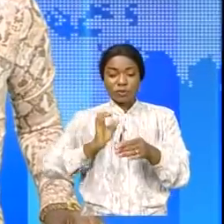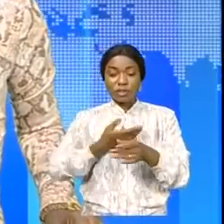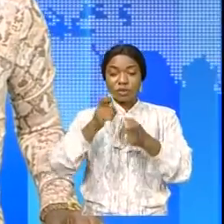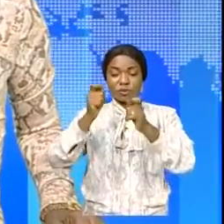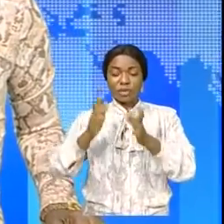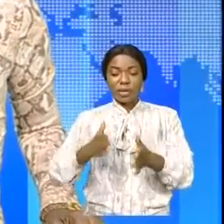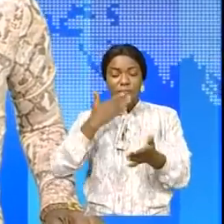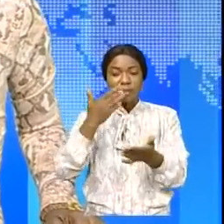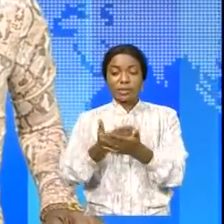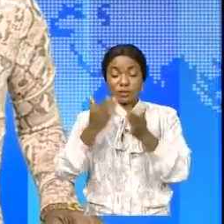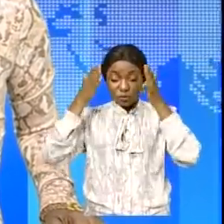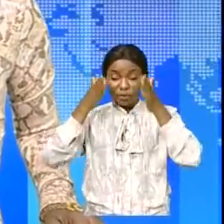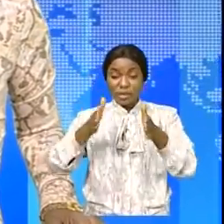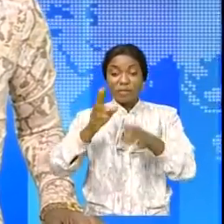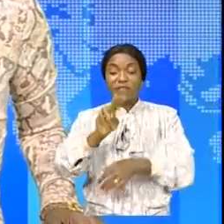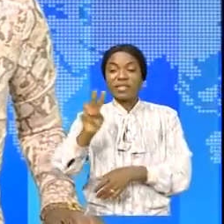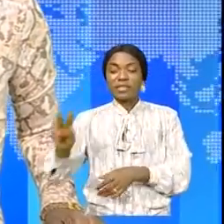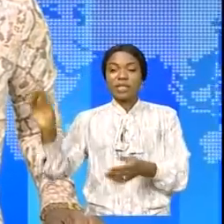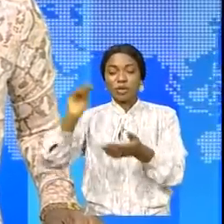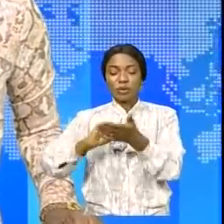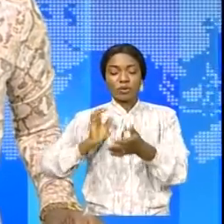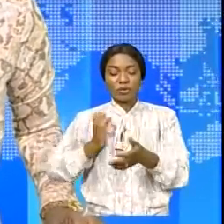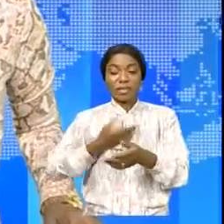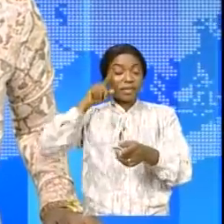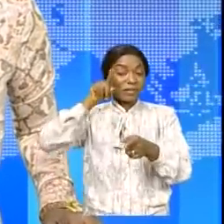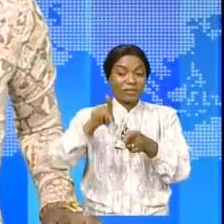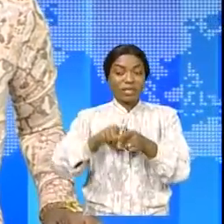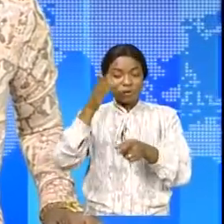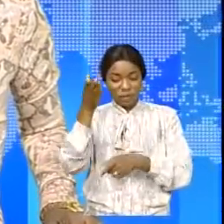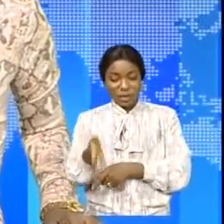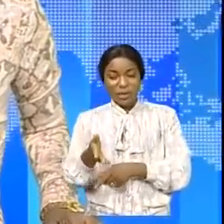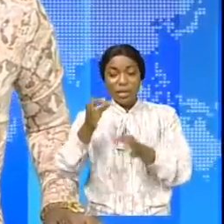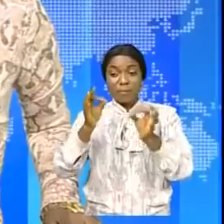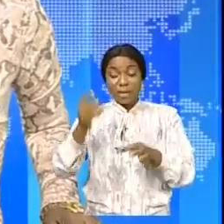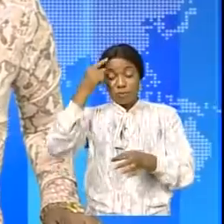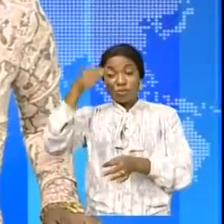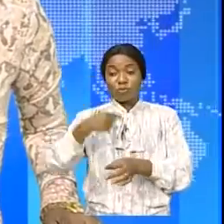l'avoir suivi. À 22h, vous allez suivre Patrick Moukoui pour la prochaine